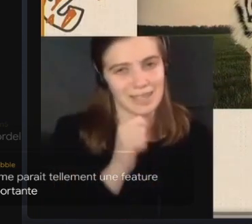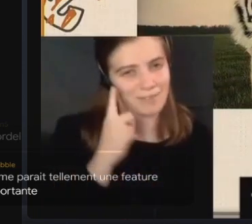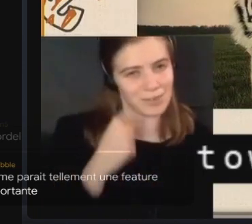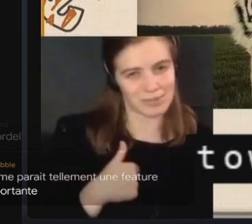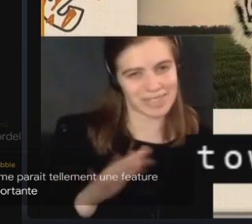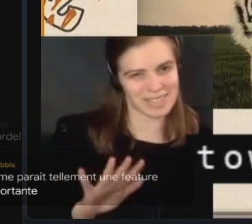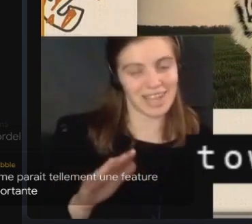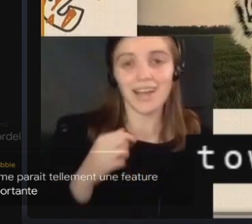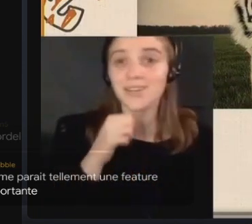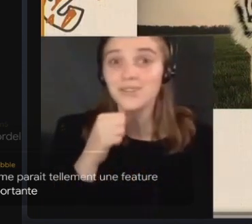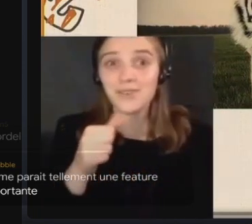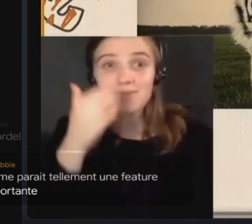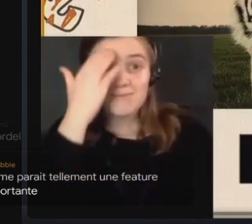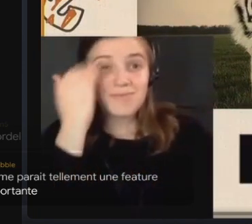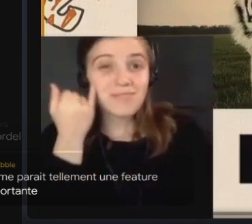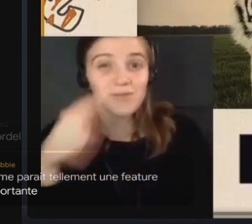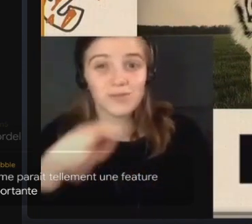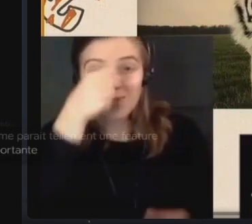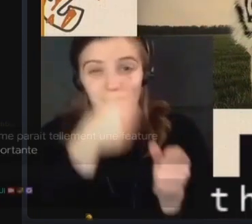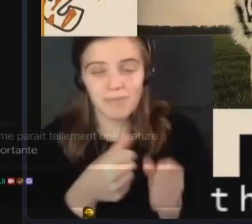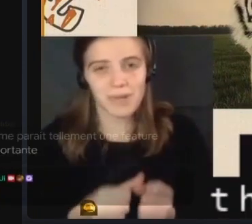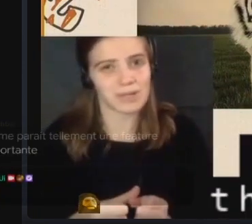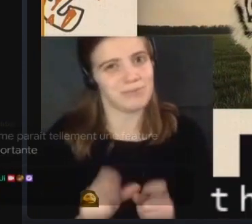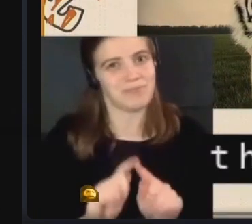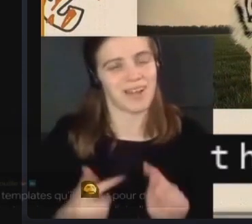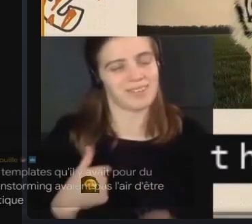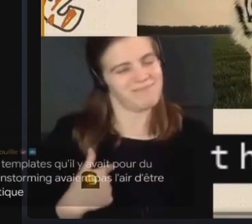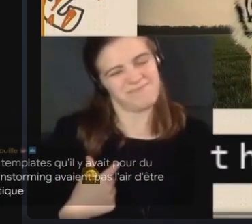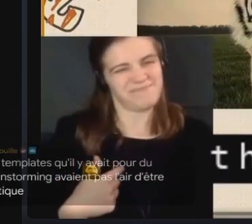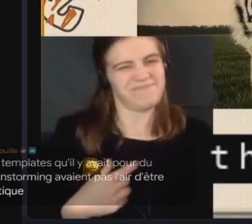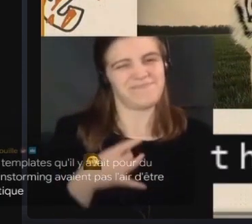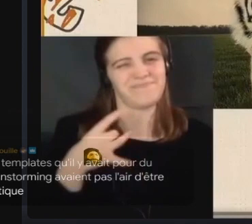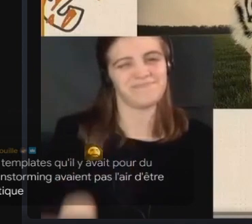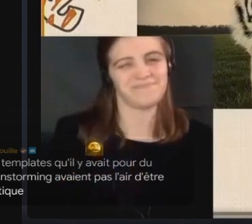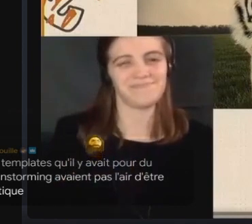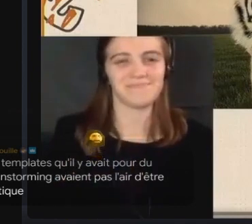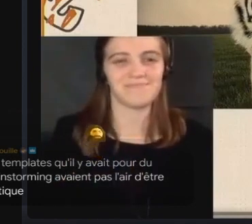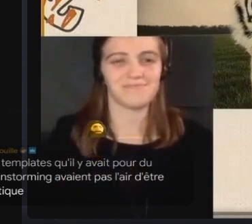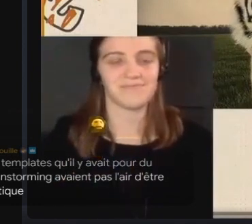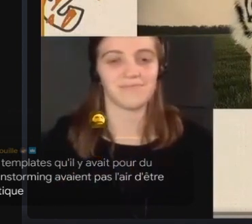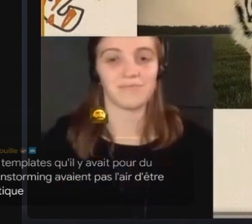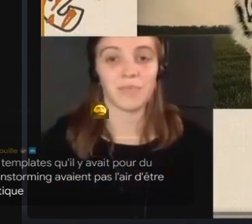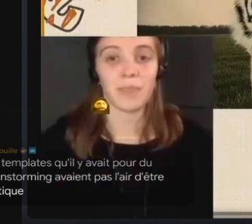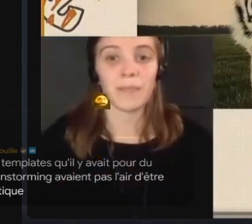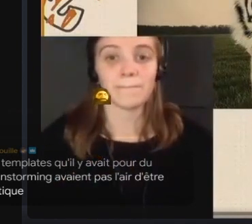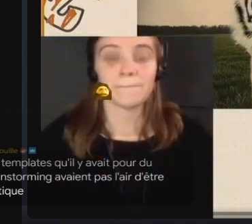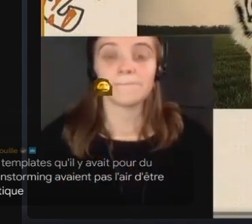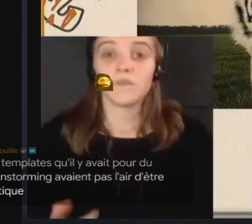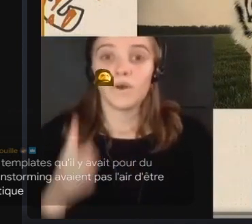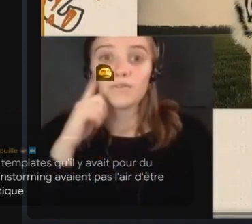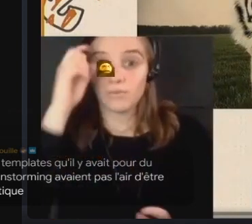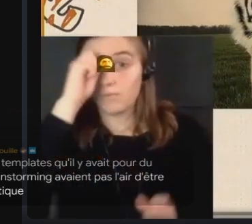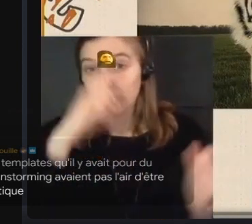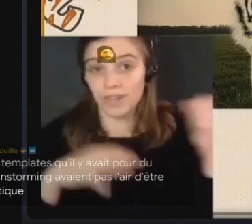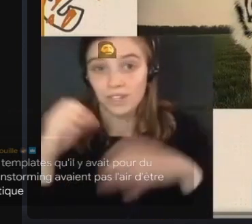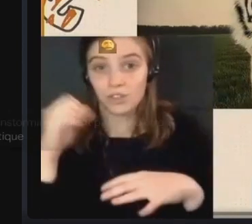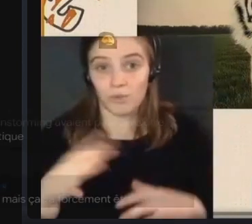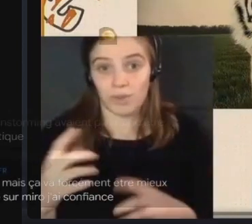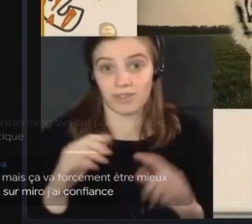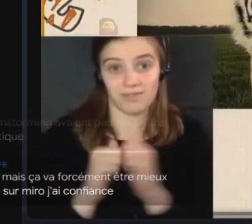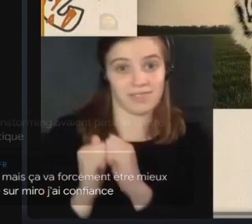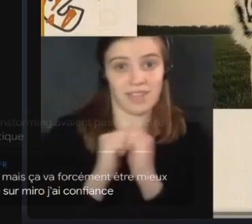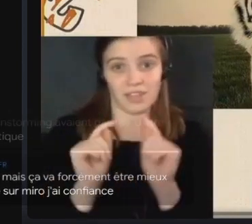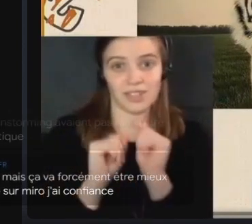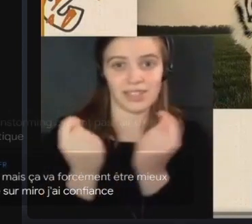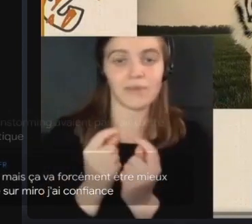si incroyable. C'est juste trop cool. Ils ont déjà la techno, donc forcément. X that one out. When brainstorming as a team, building upon and reacting to other